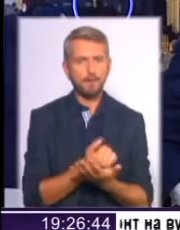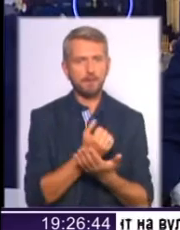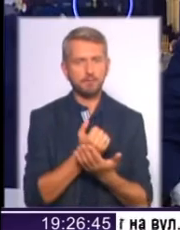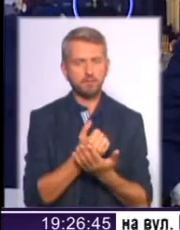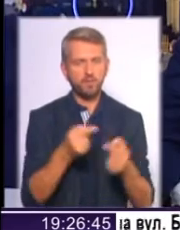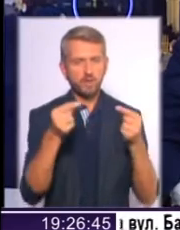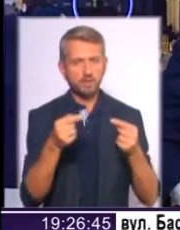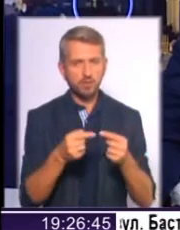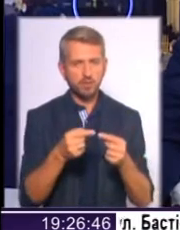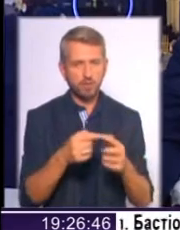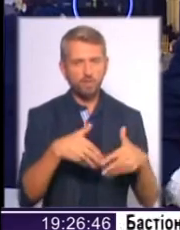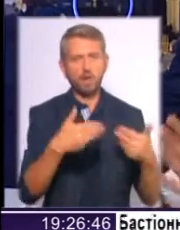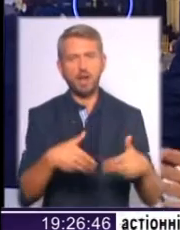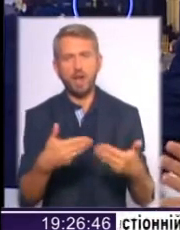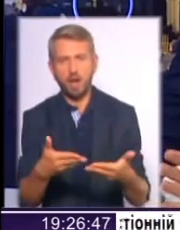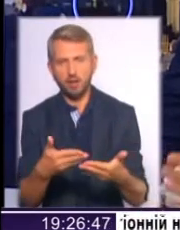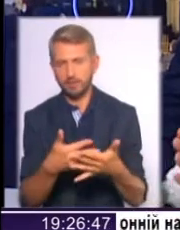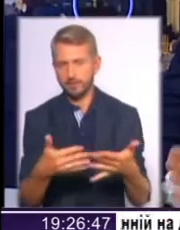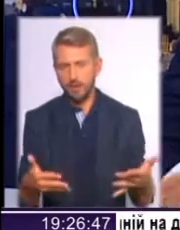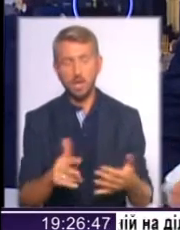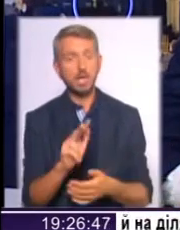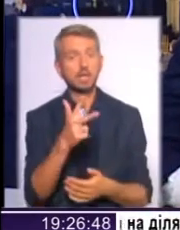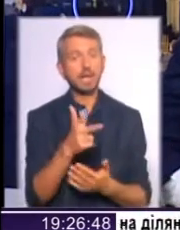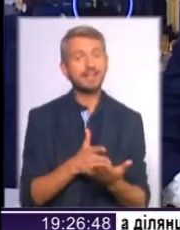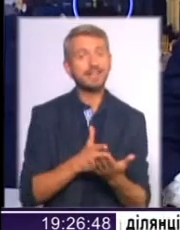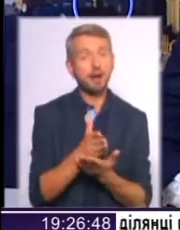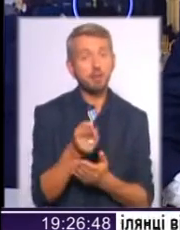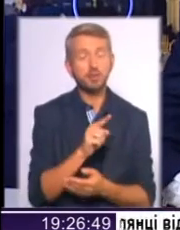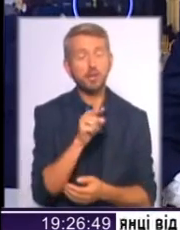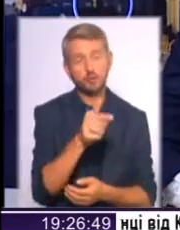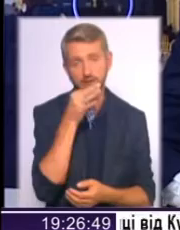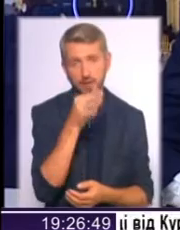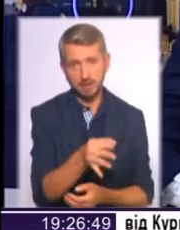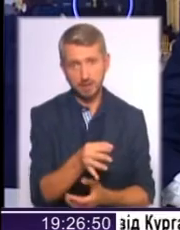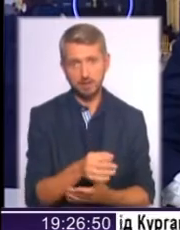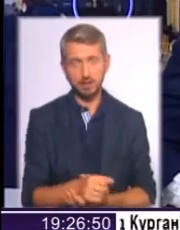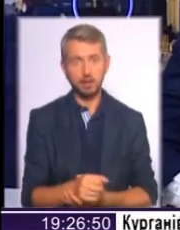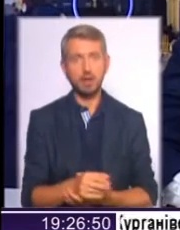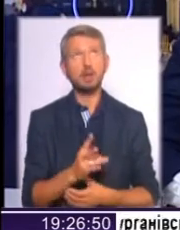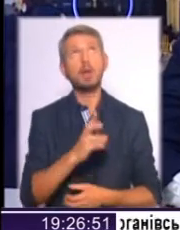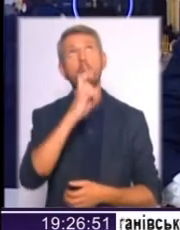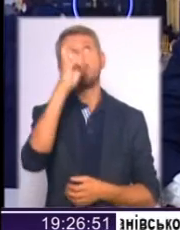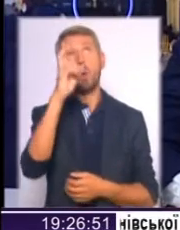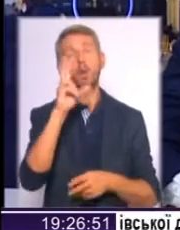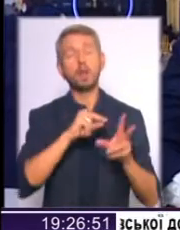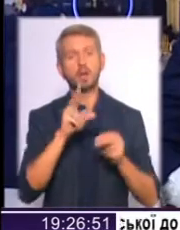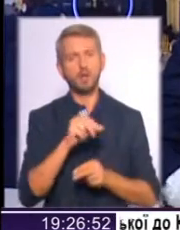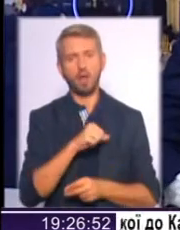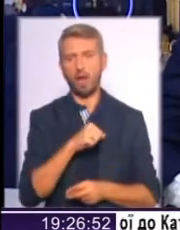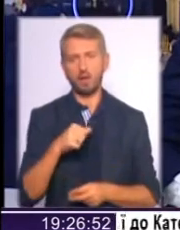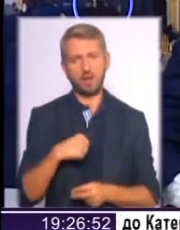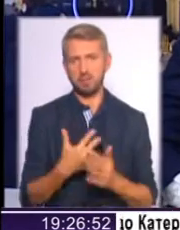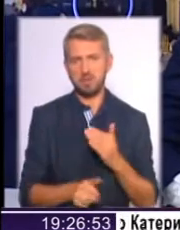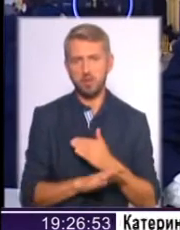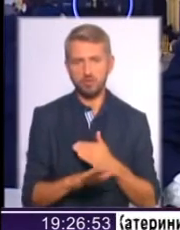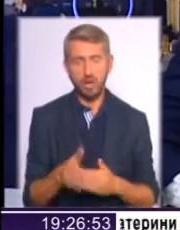визначили. От. І третій напрямок – це саме те, про що ви казали. Тобто на Бога надіюся, сам не плашаю. Ми